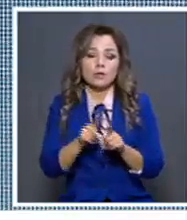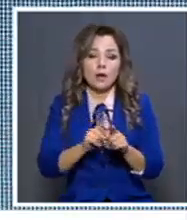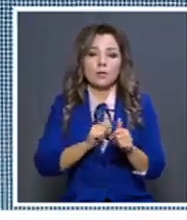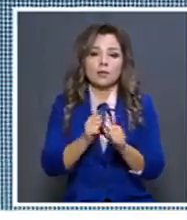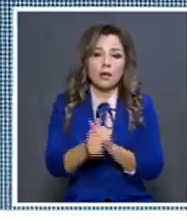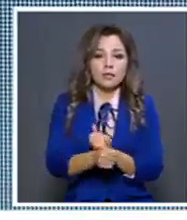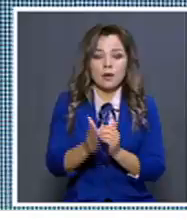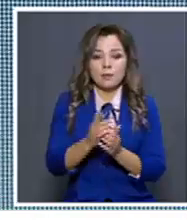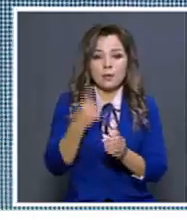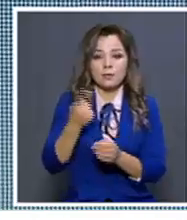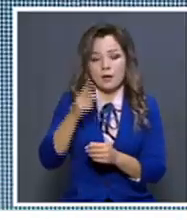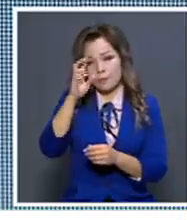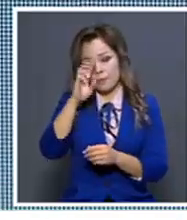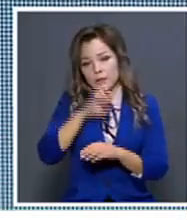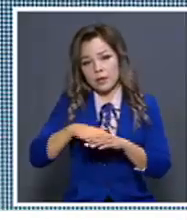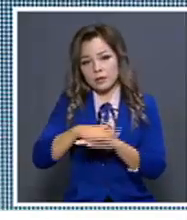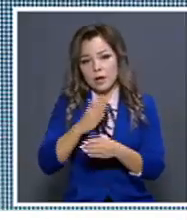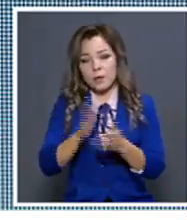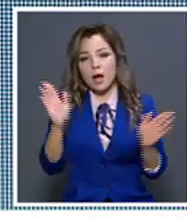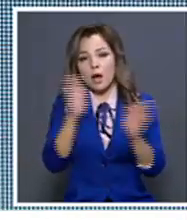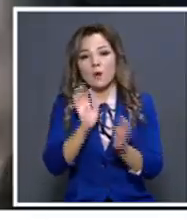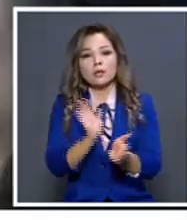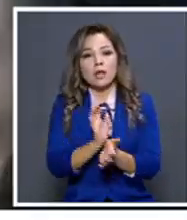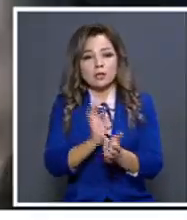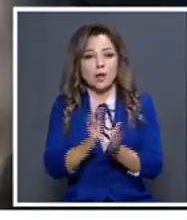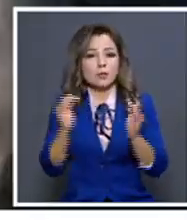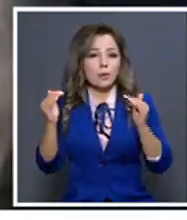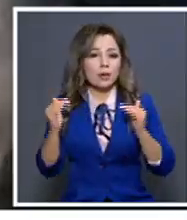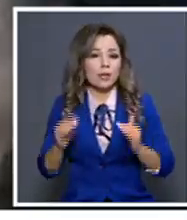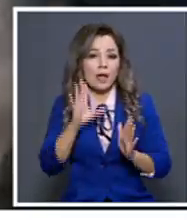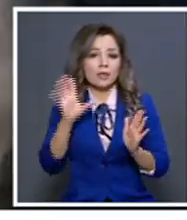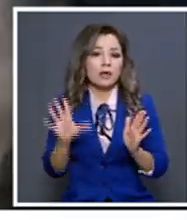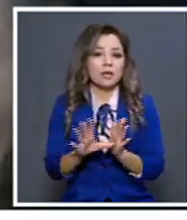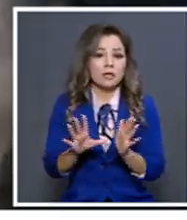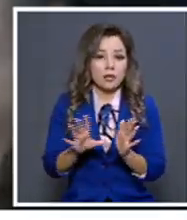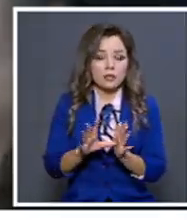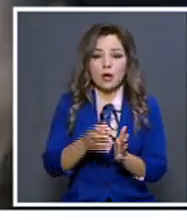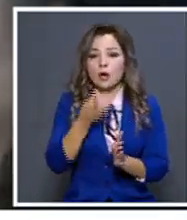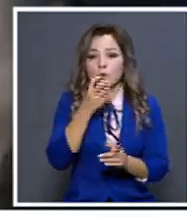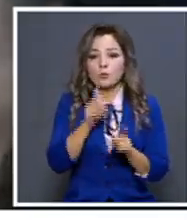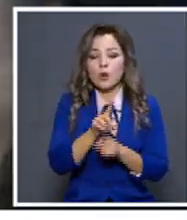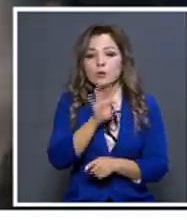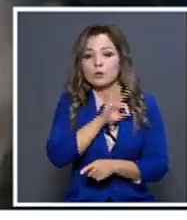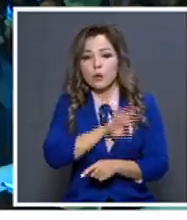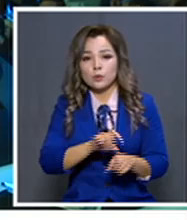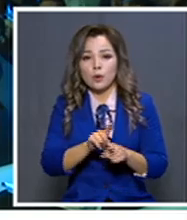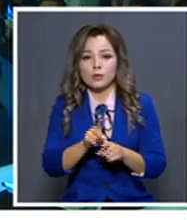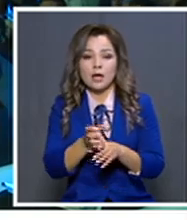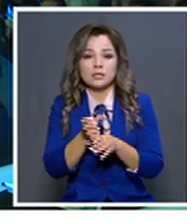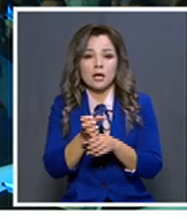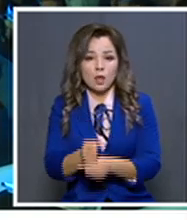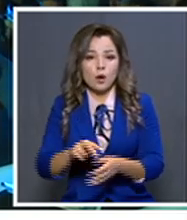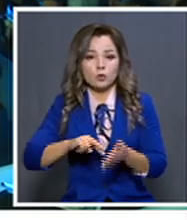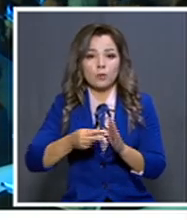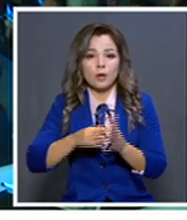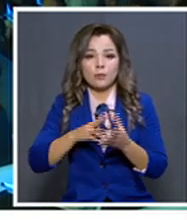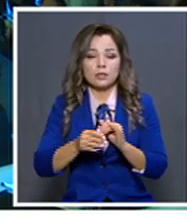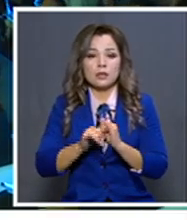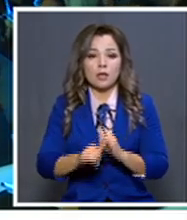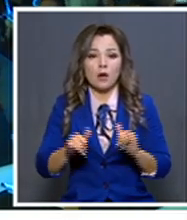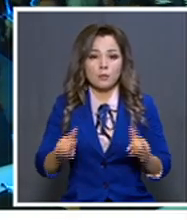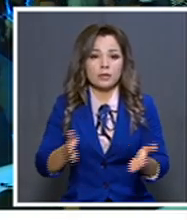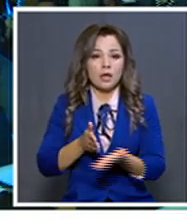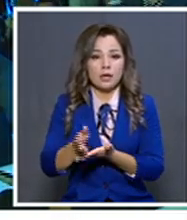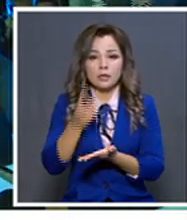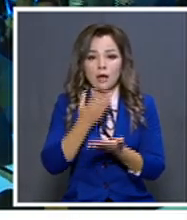алғашқы мемлекет. Ауаның ластануынан төмендету, энергия мен жылуды тұтыну көздерін азайту сынды жобаларды дамытуға